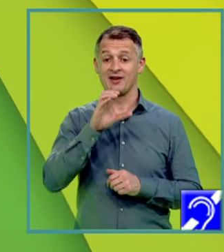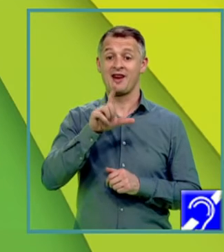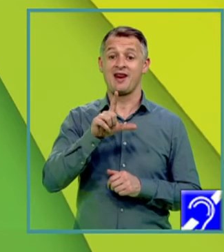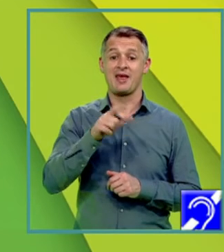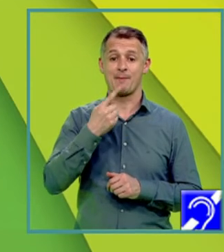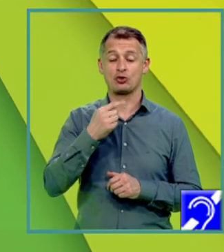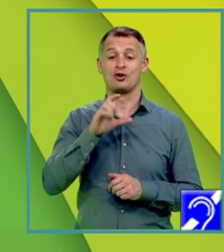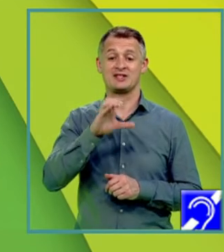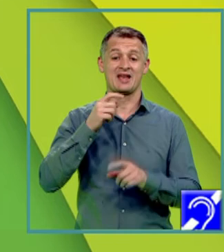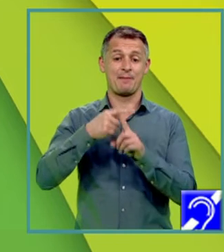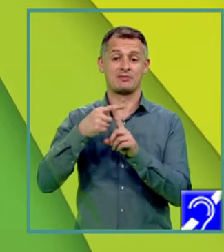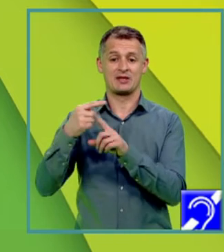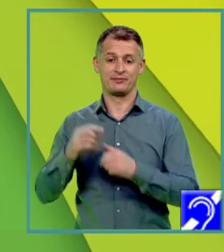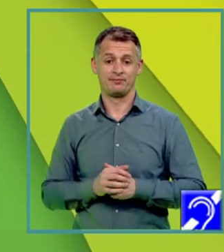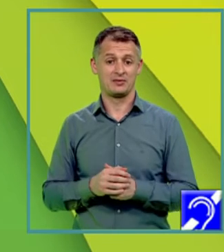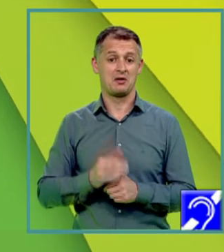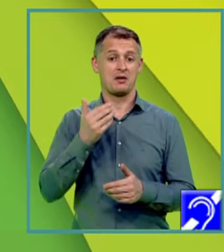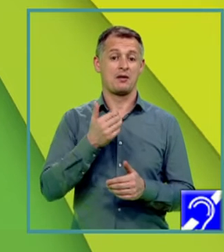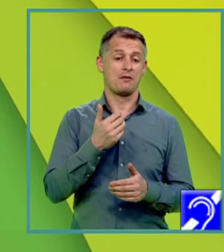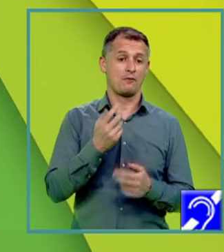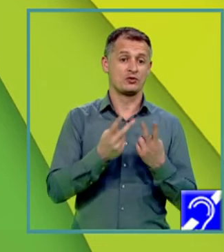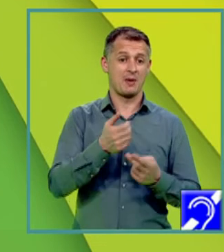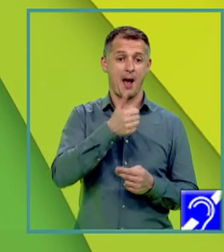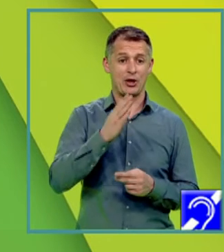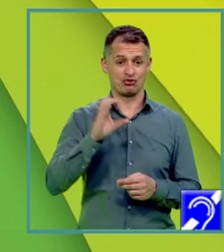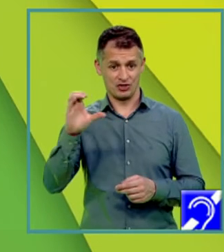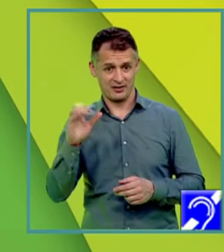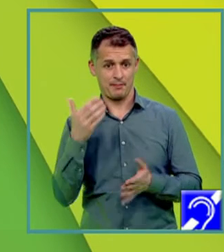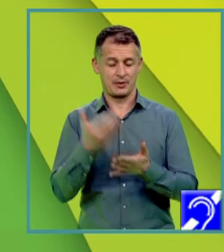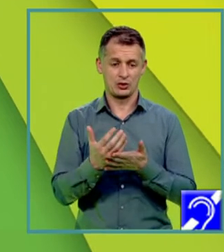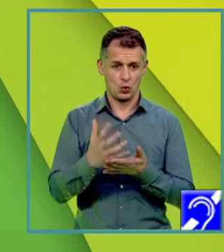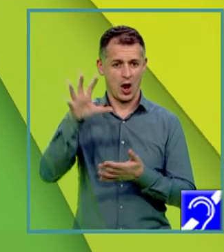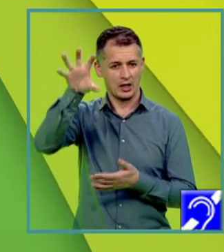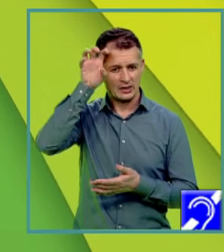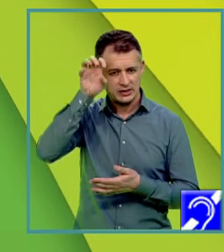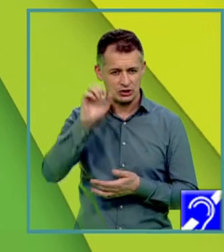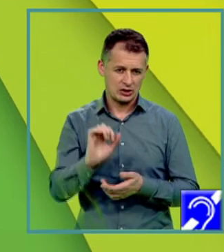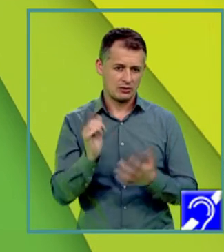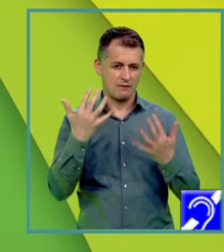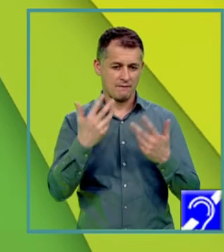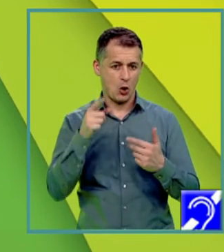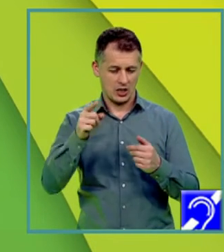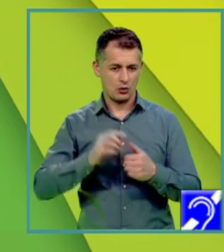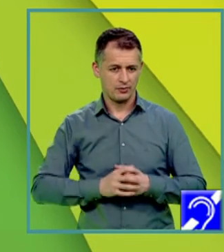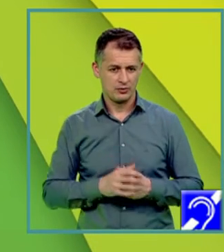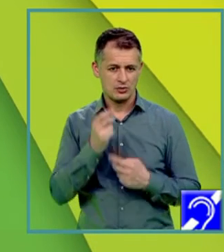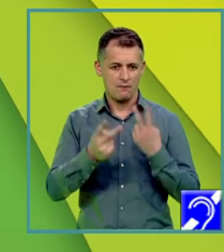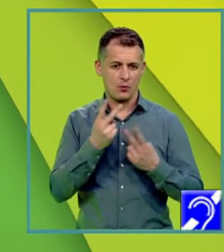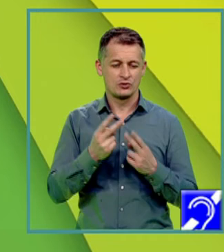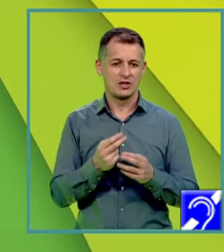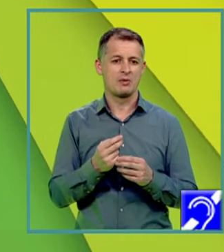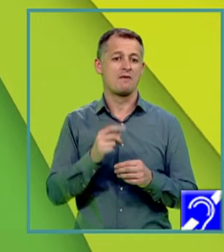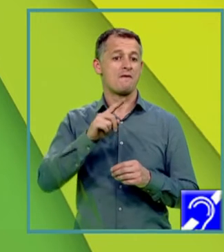folosim variabilele a b și c pentru a reține valorile celor trei numere vom folosi niște variabile